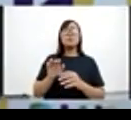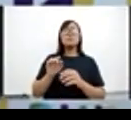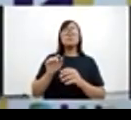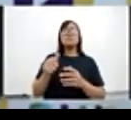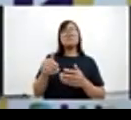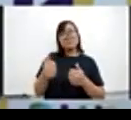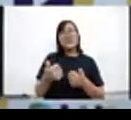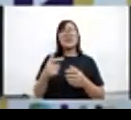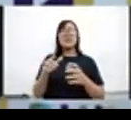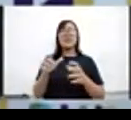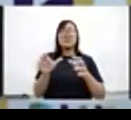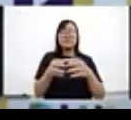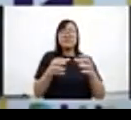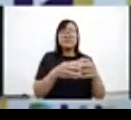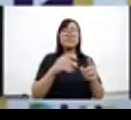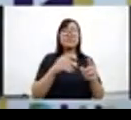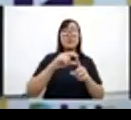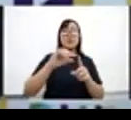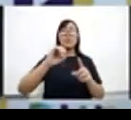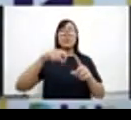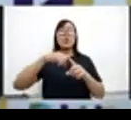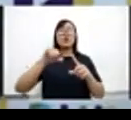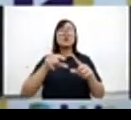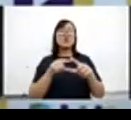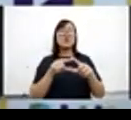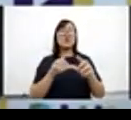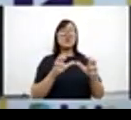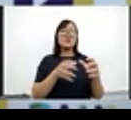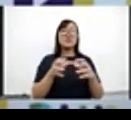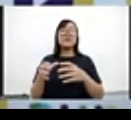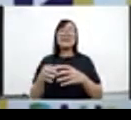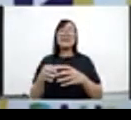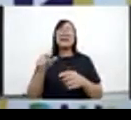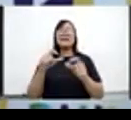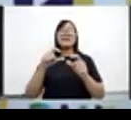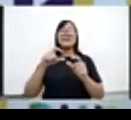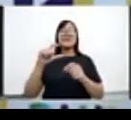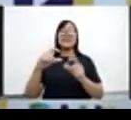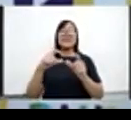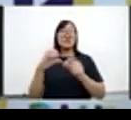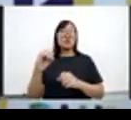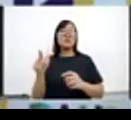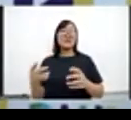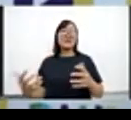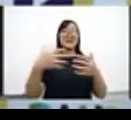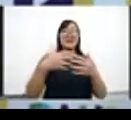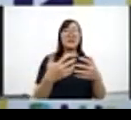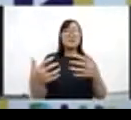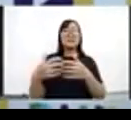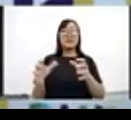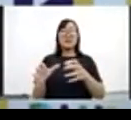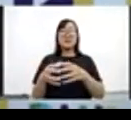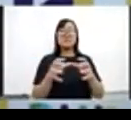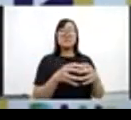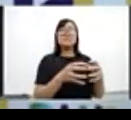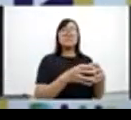Jatuh martis dimana rekan-rekan acesso tentunya bisa bekerja dan memberikan rekomendasi kepada pemerintah melalui server apa